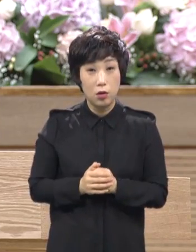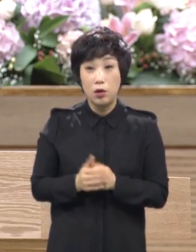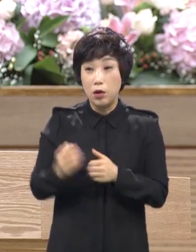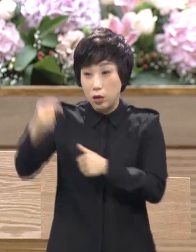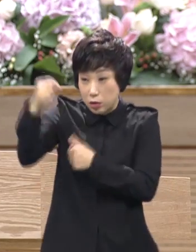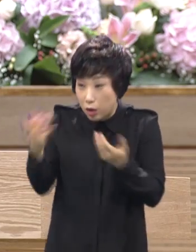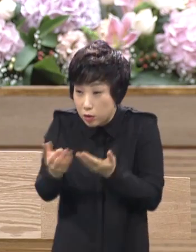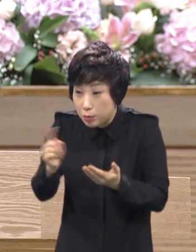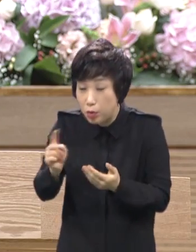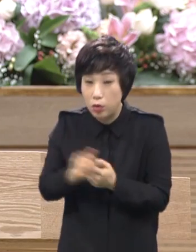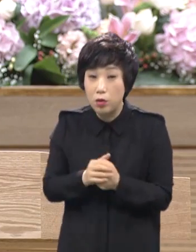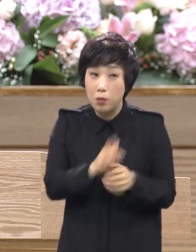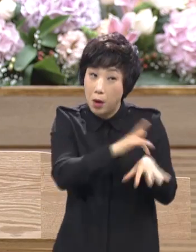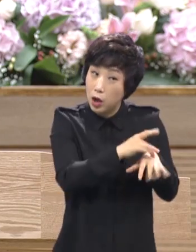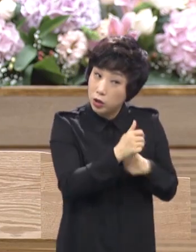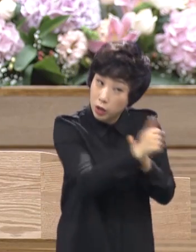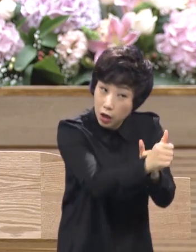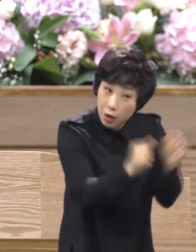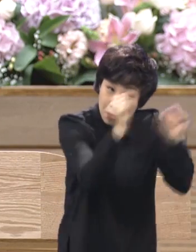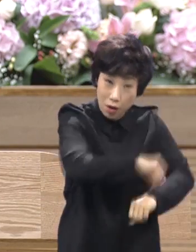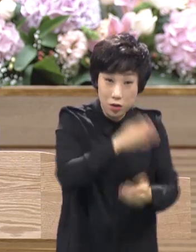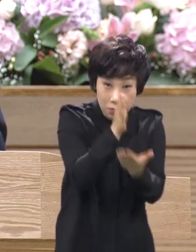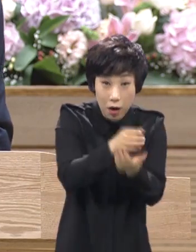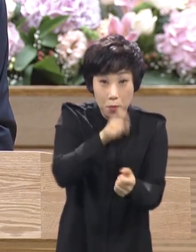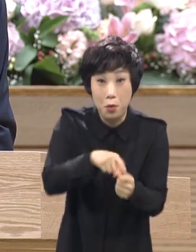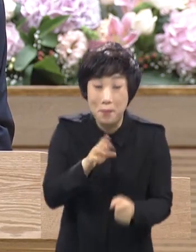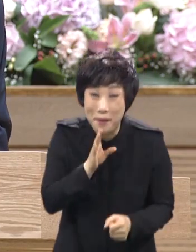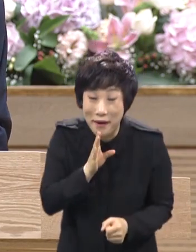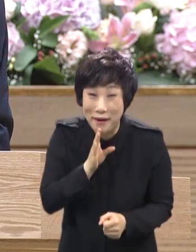것도 마귀 따라 멸망하지 마라,